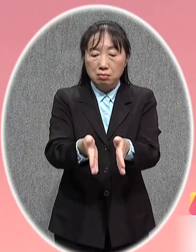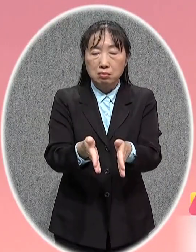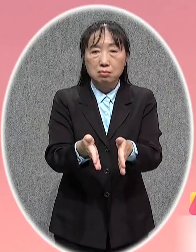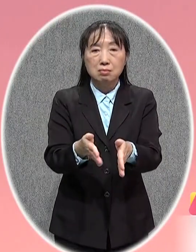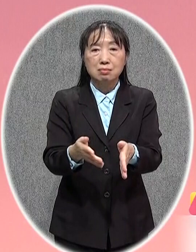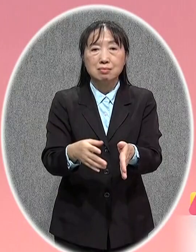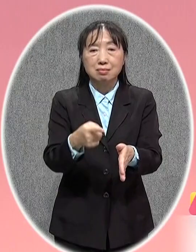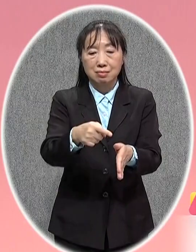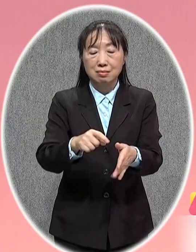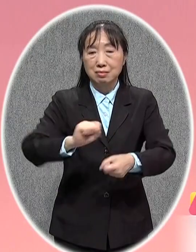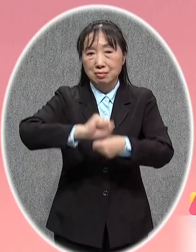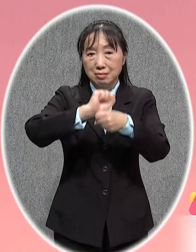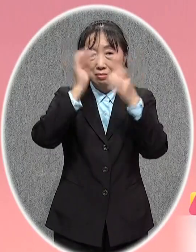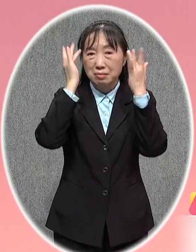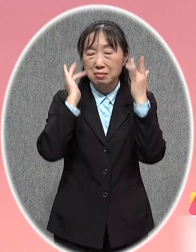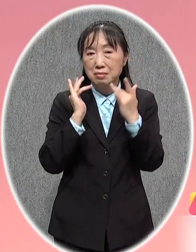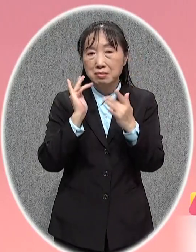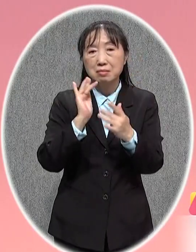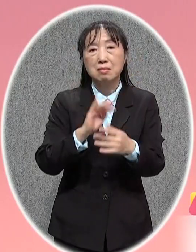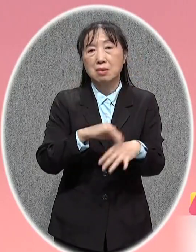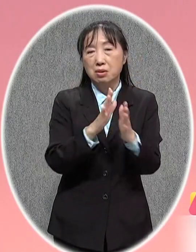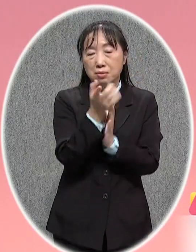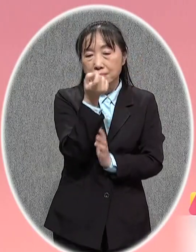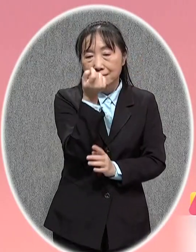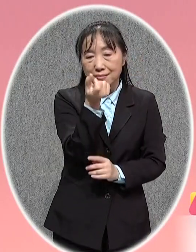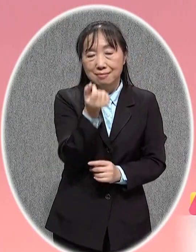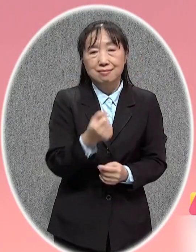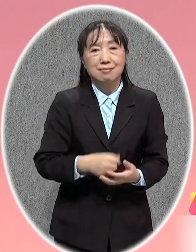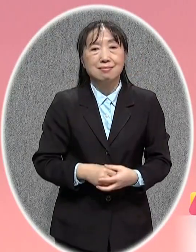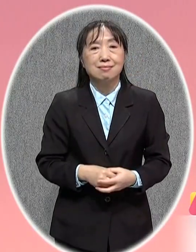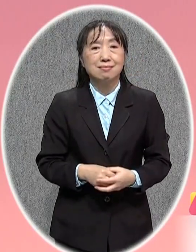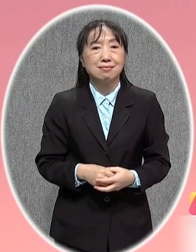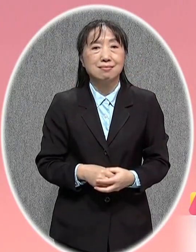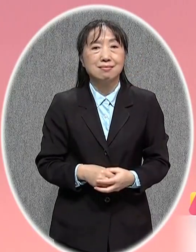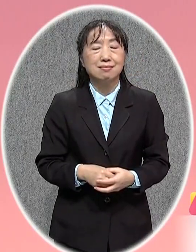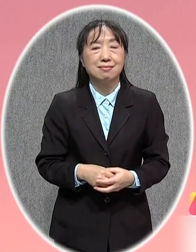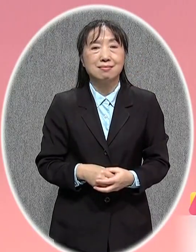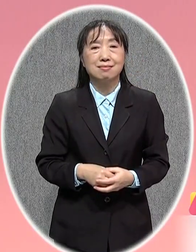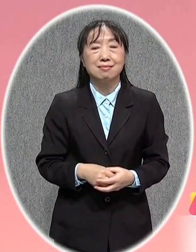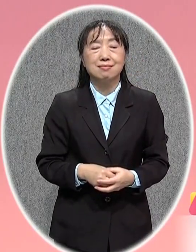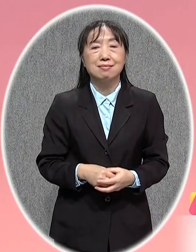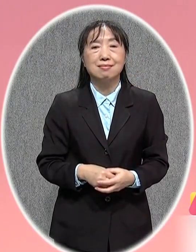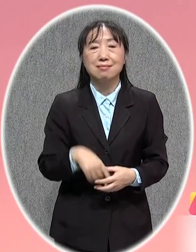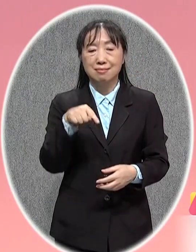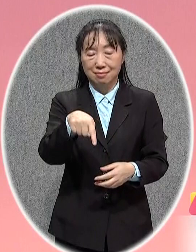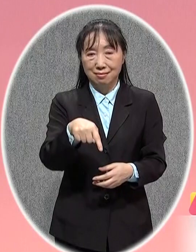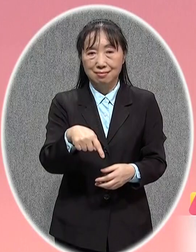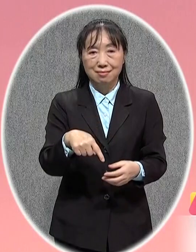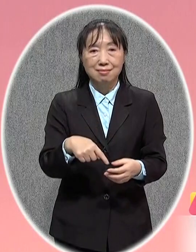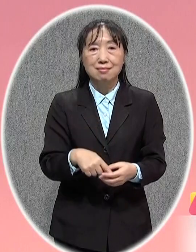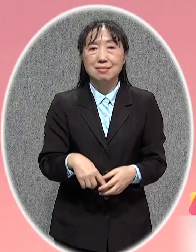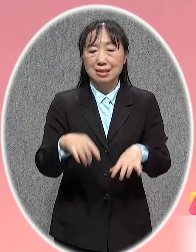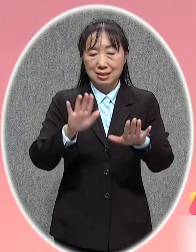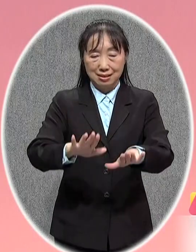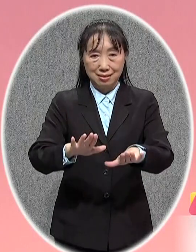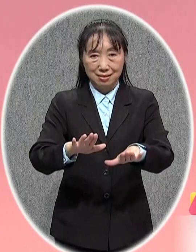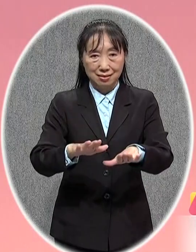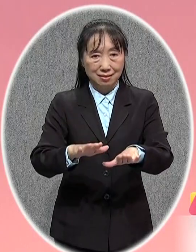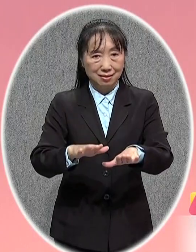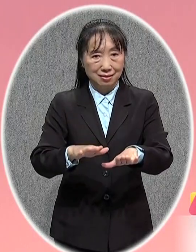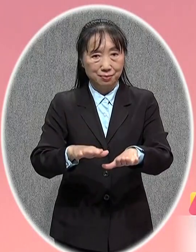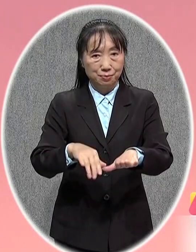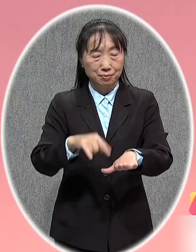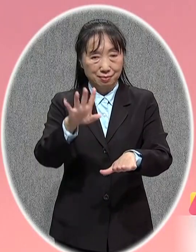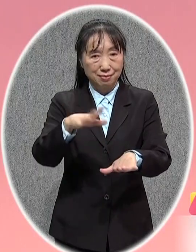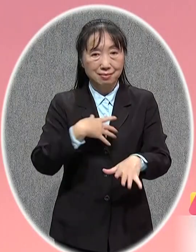可能的升温的影响其实是微乎其微。更何况我们可以拿现在